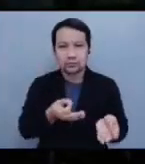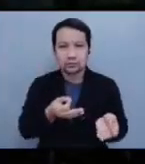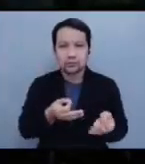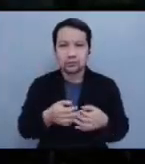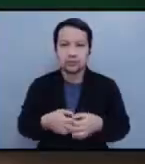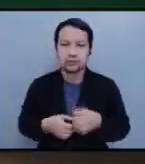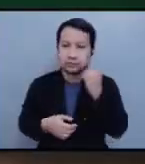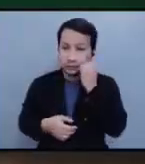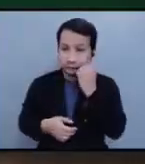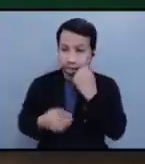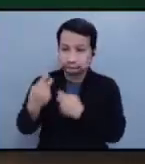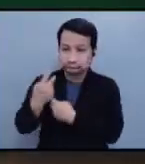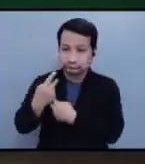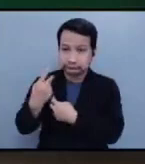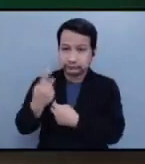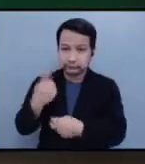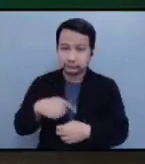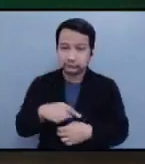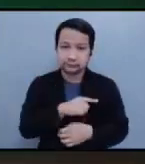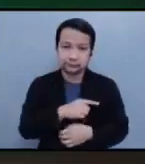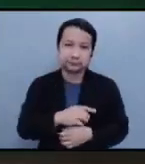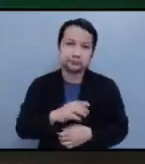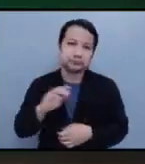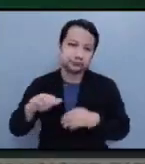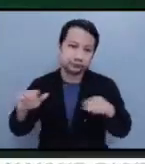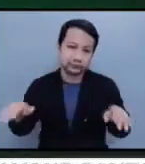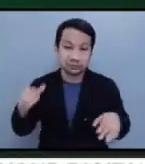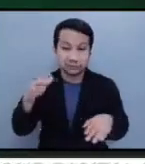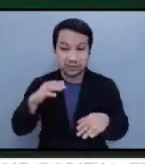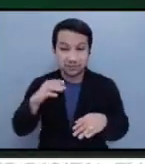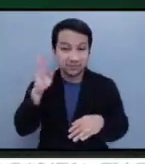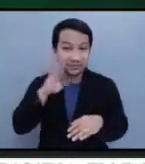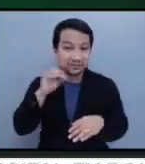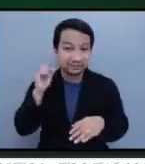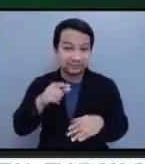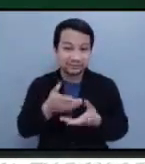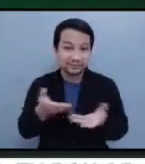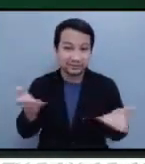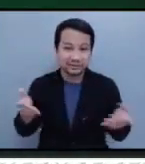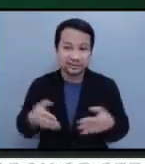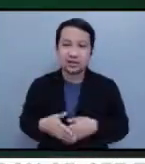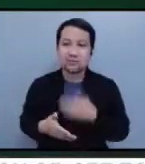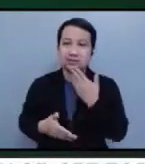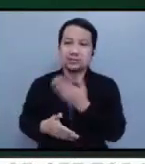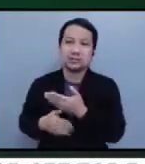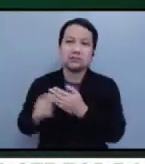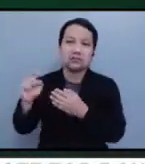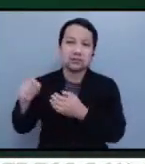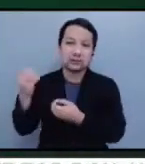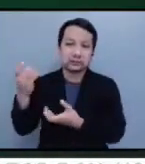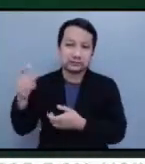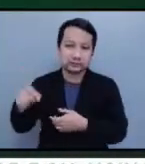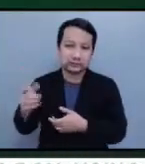amin. Kung mga bata po. Kasi namatay na rin namin.